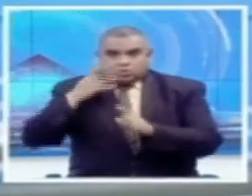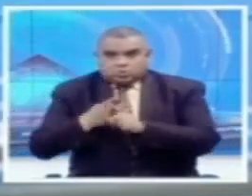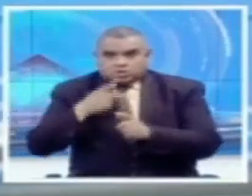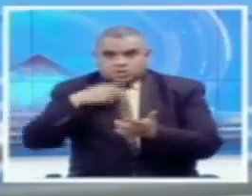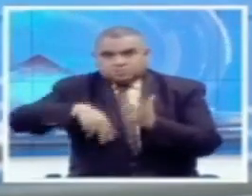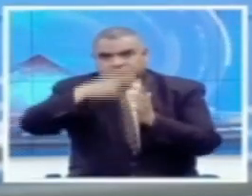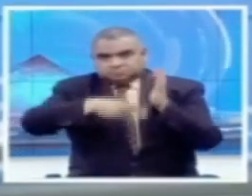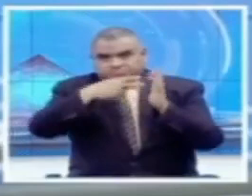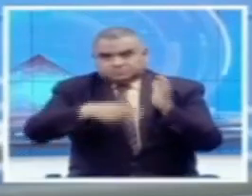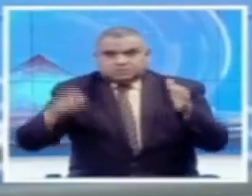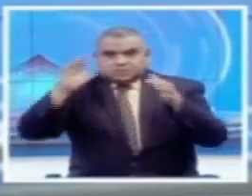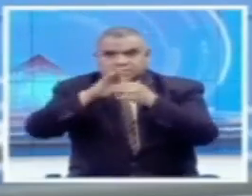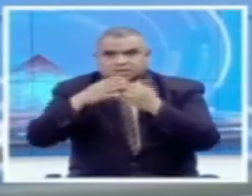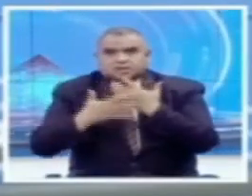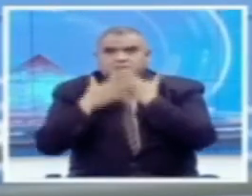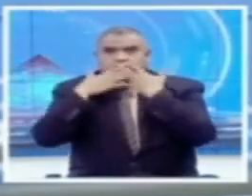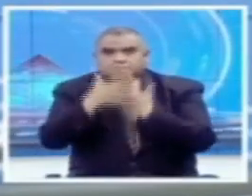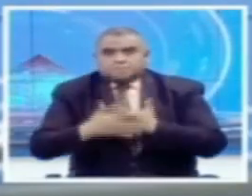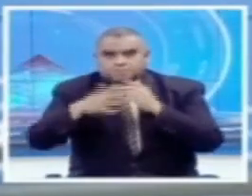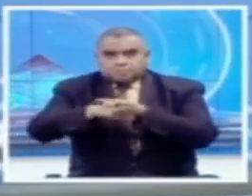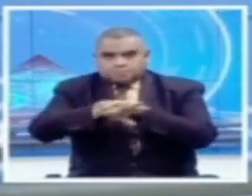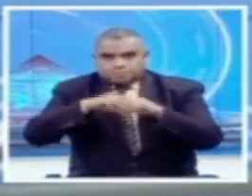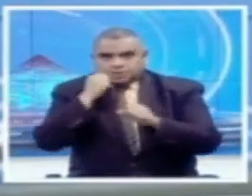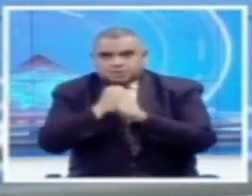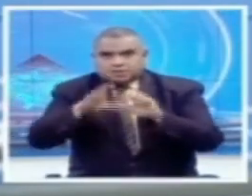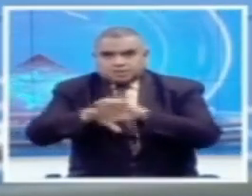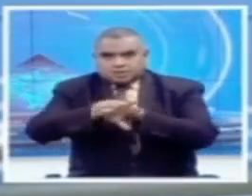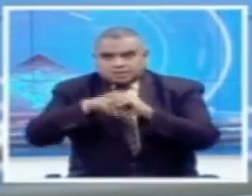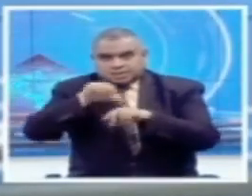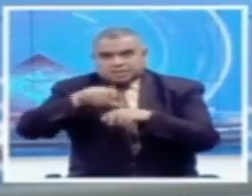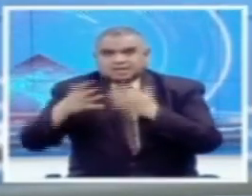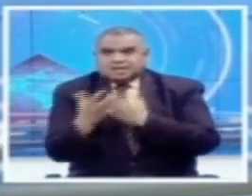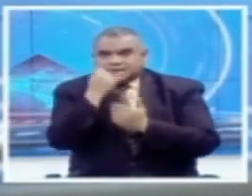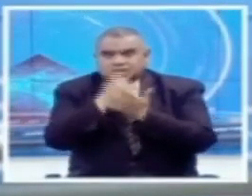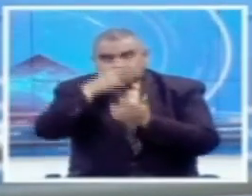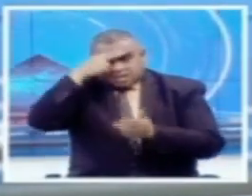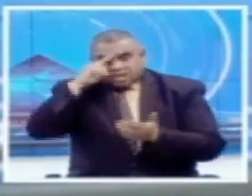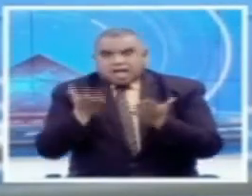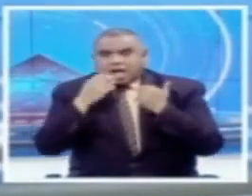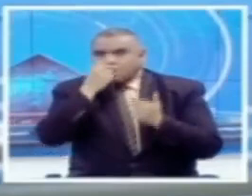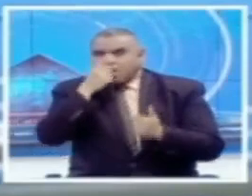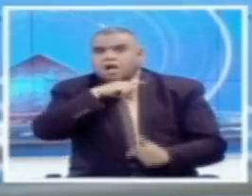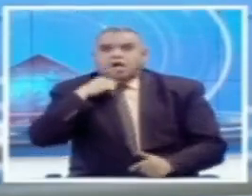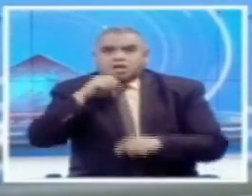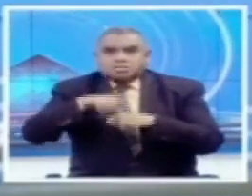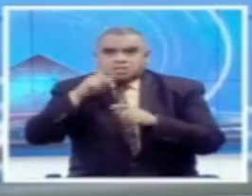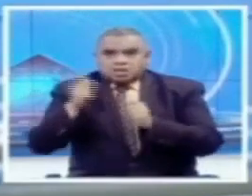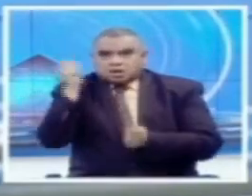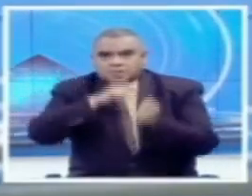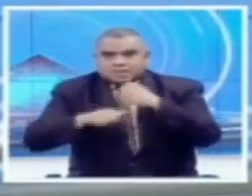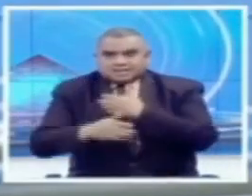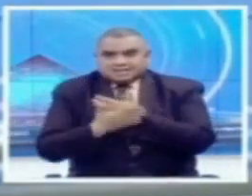توقيع اتفاقيتين لتطوير مشروع إقامة وتشغيل منشأة لإنتاج الهيدروجين الأخضر بالمنطقة الصناعية بالعين